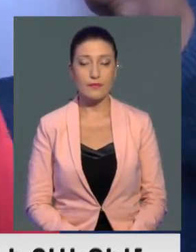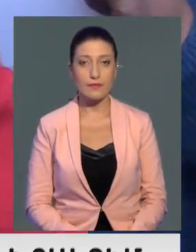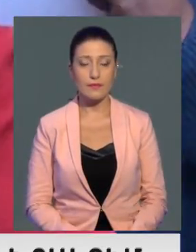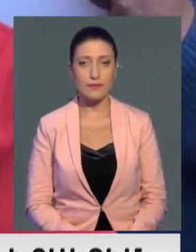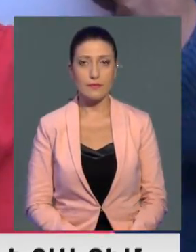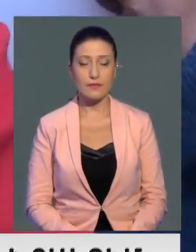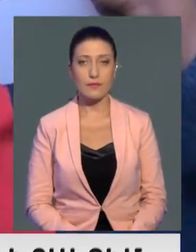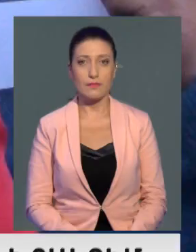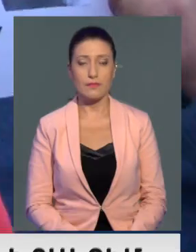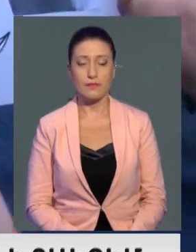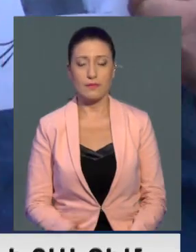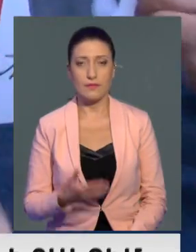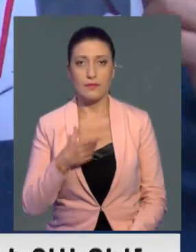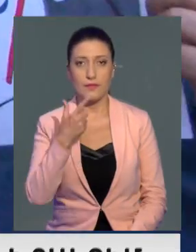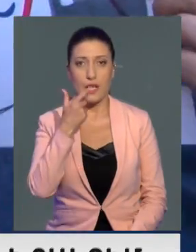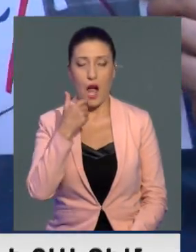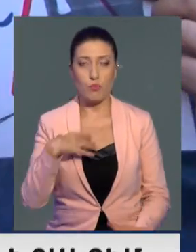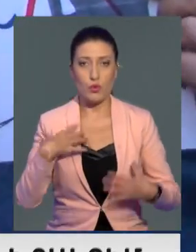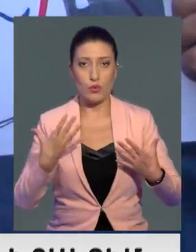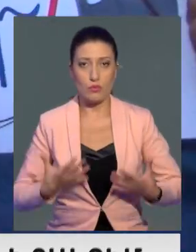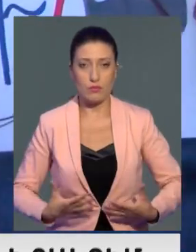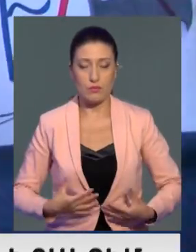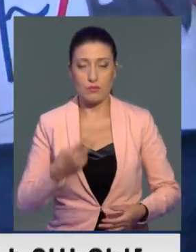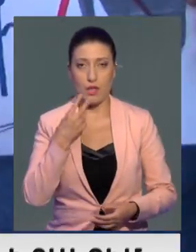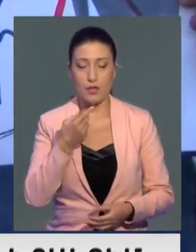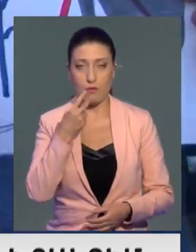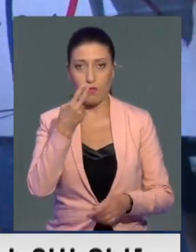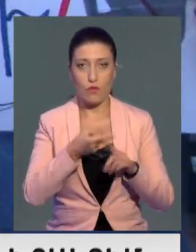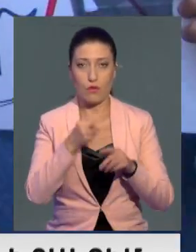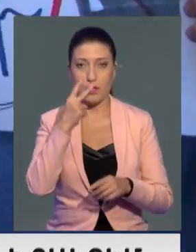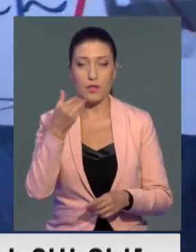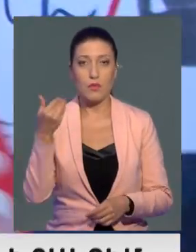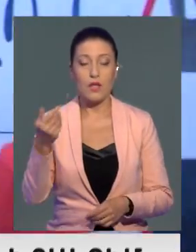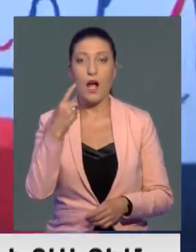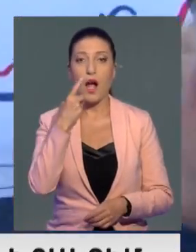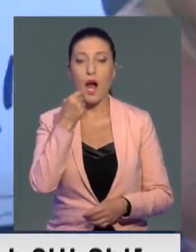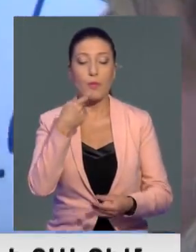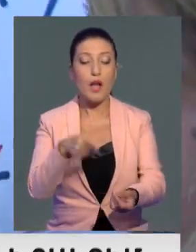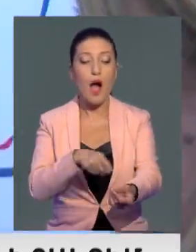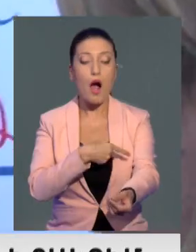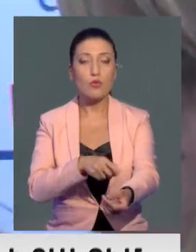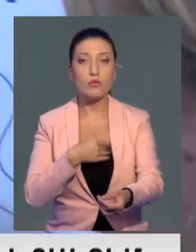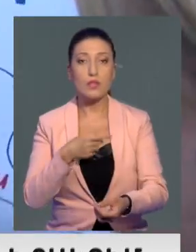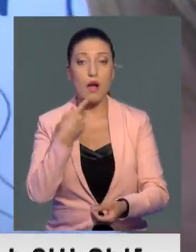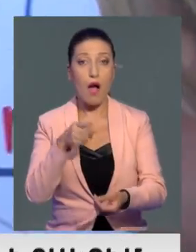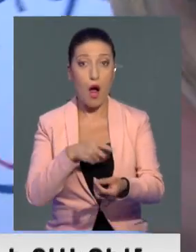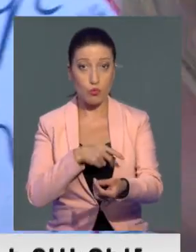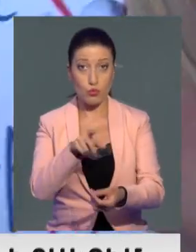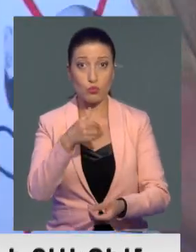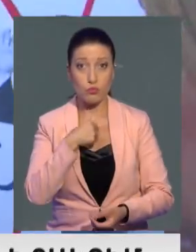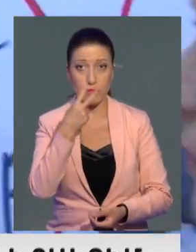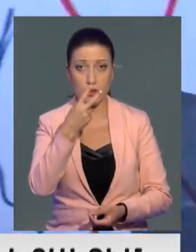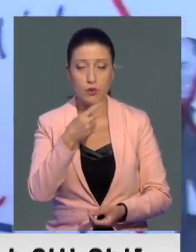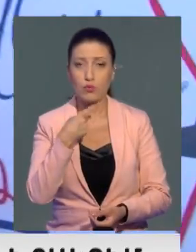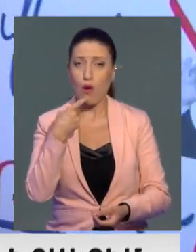Այս Արյունը գույնն եմ հակել, որպեսզի տեսնեմ նրա Արյունը միայն, վերջնական։ Արյունն եք ուզում տեսնել։ Այստեղ